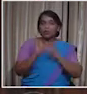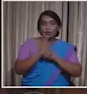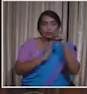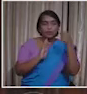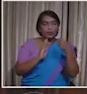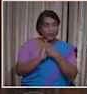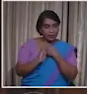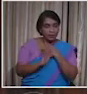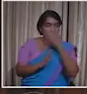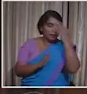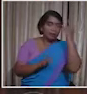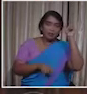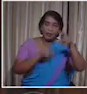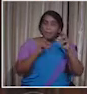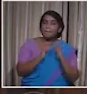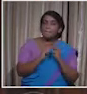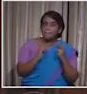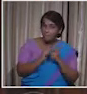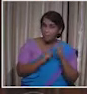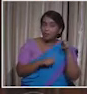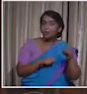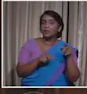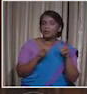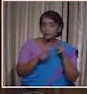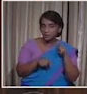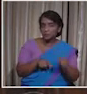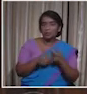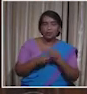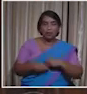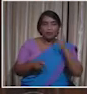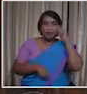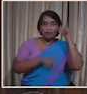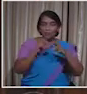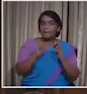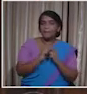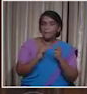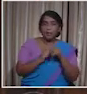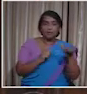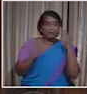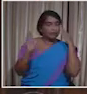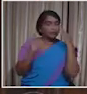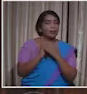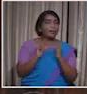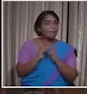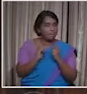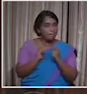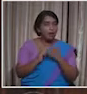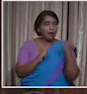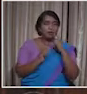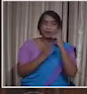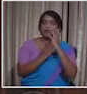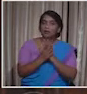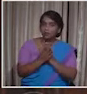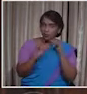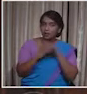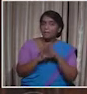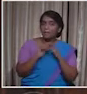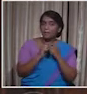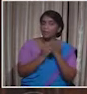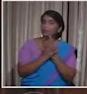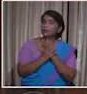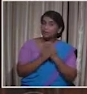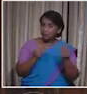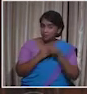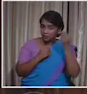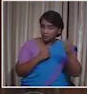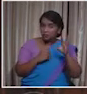விடுதலை காணாமலாக்கப்பட்டோர் விடயம் காணி விடுவிப்பு தொடர்பில் புதிய அரசியலமைப்பின் ஊடாக தீர்வினை வழங்குகின்ற போது வடக்கு கிழக்கில் விசேட